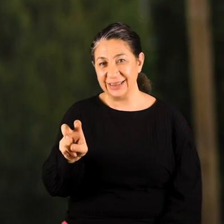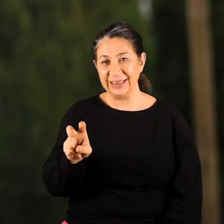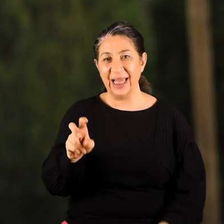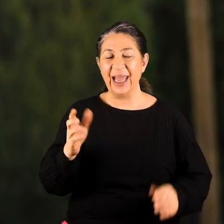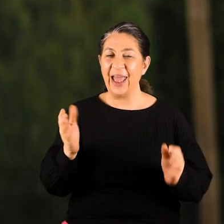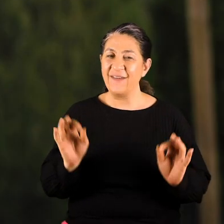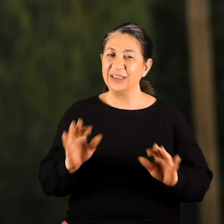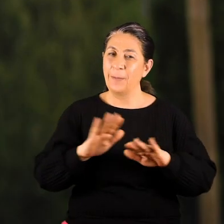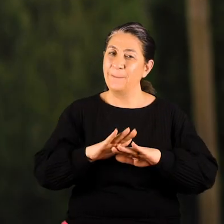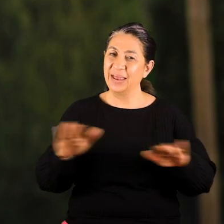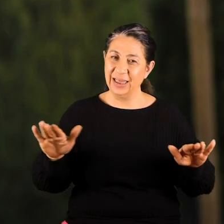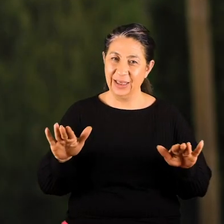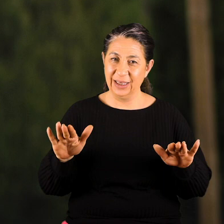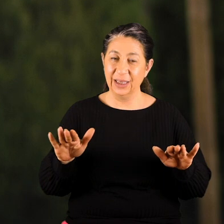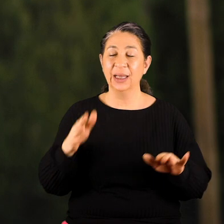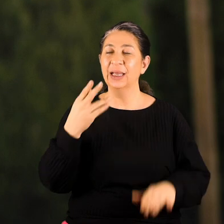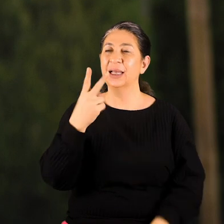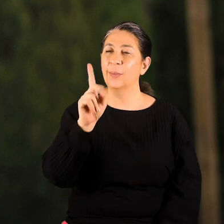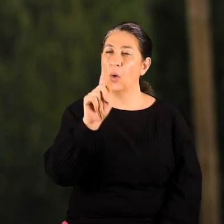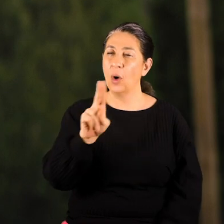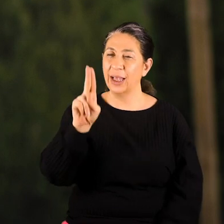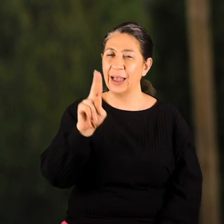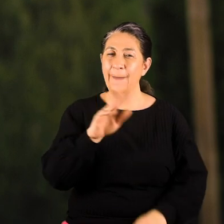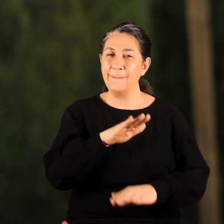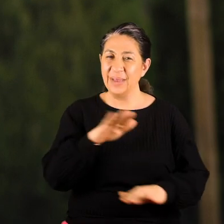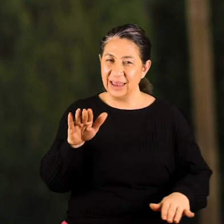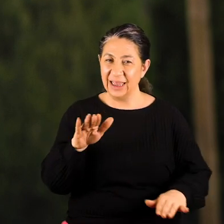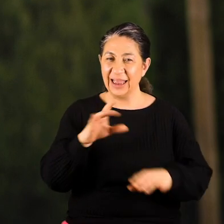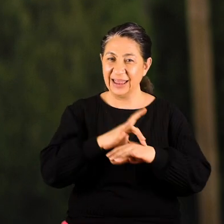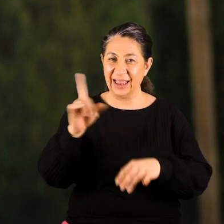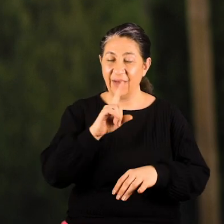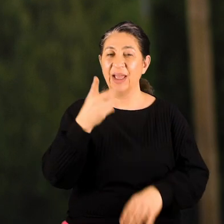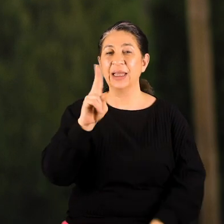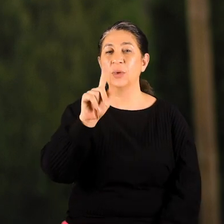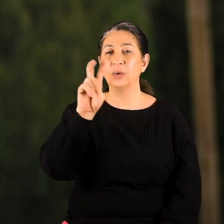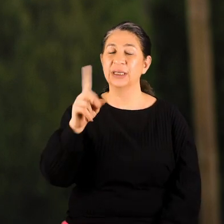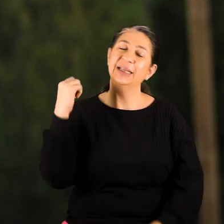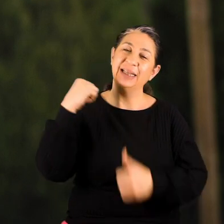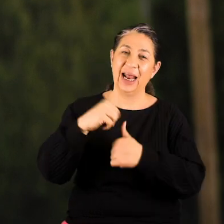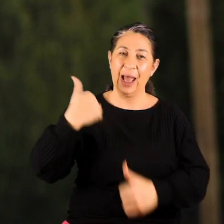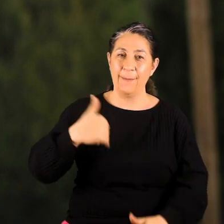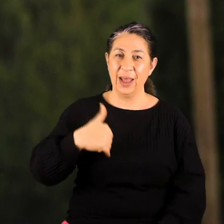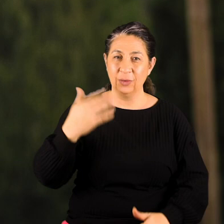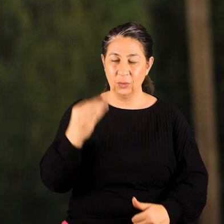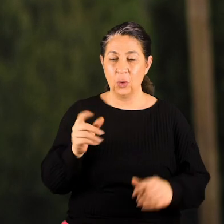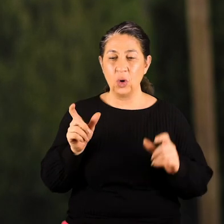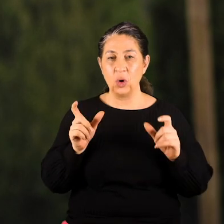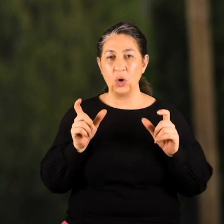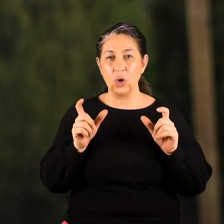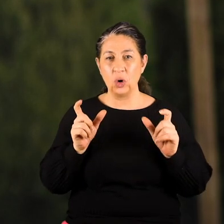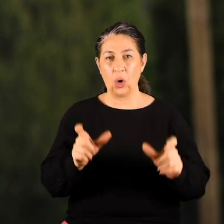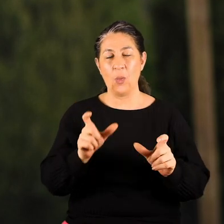bitti tedavi. 2018'de tekrardan bir ameliyat oldum. Hı-hı. Koruyucu mastektomi dediğimiz meme dokusunun tamamen hı-hı.